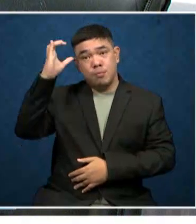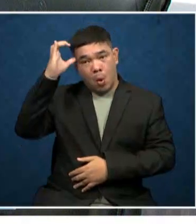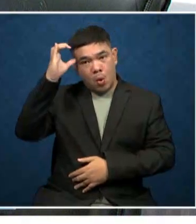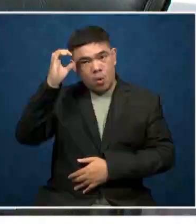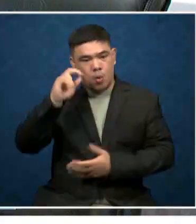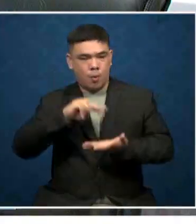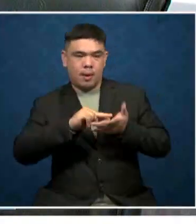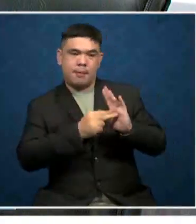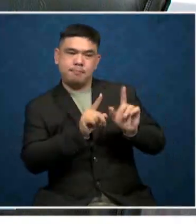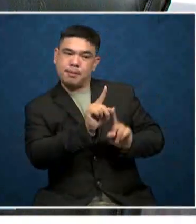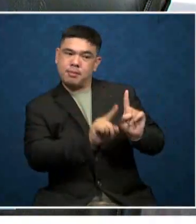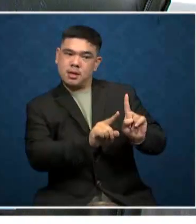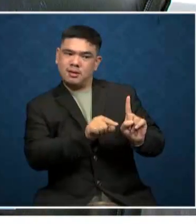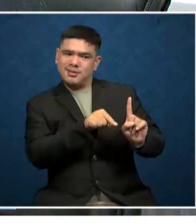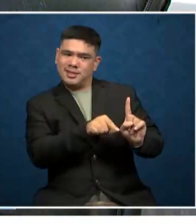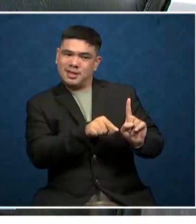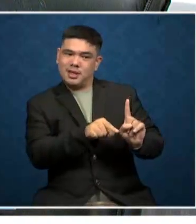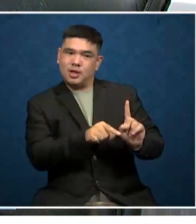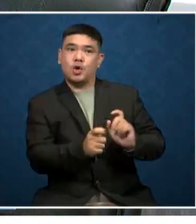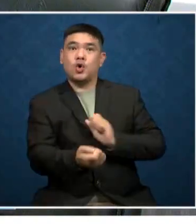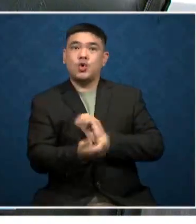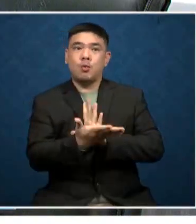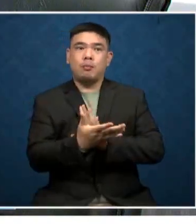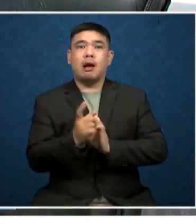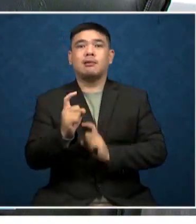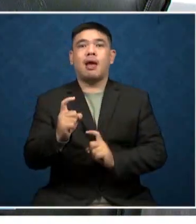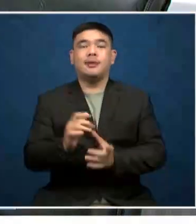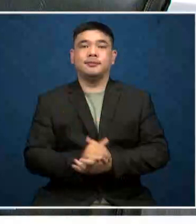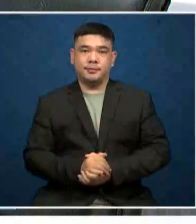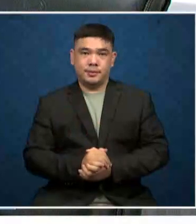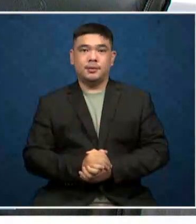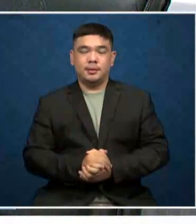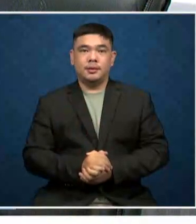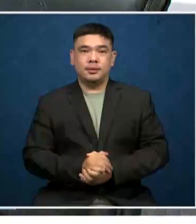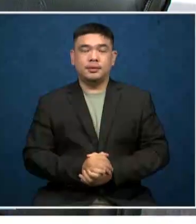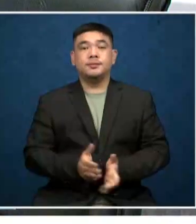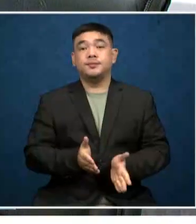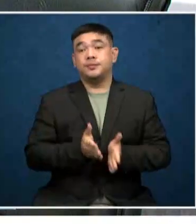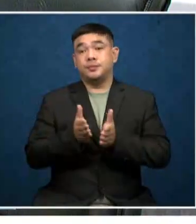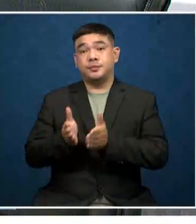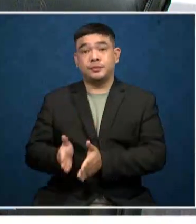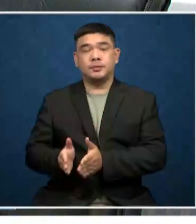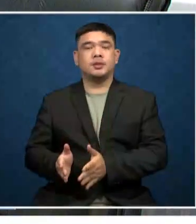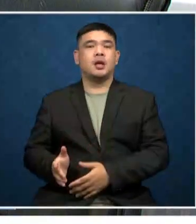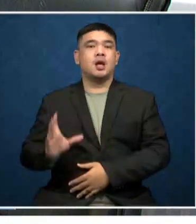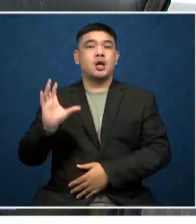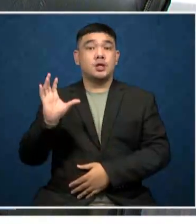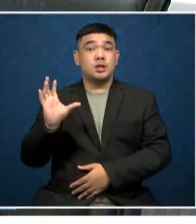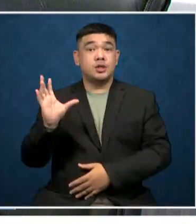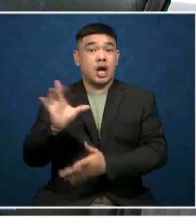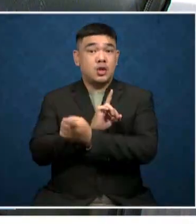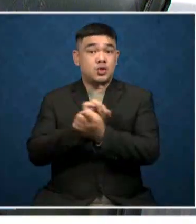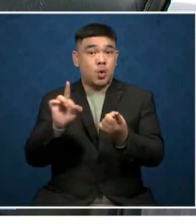ก็เข้าข่ายในประเภทความเสี่ยงสูงแล้วก็อีกประเภทหนึ่งไอ soal scoring